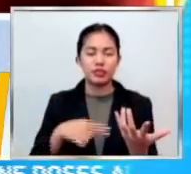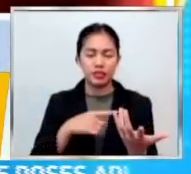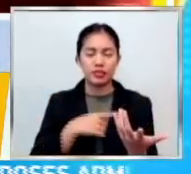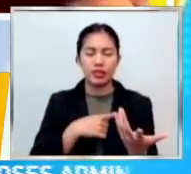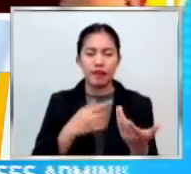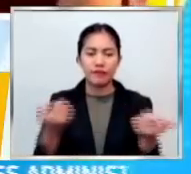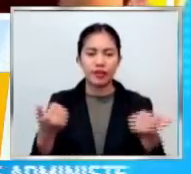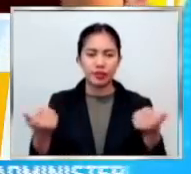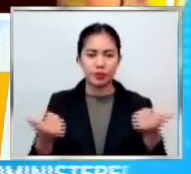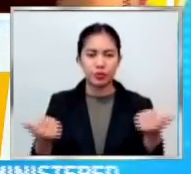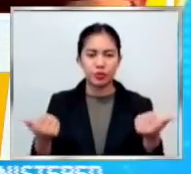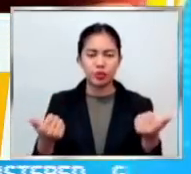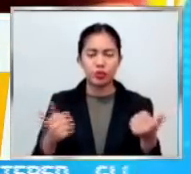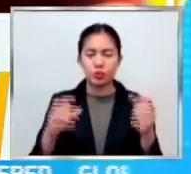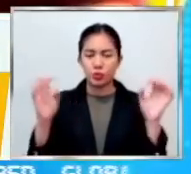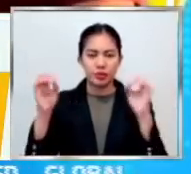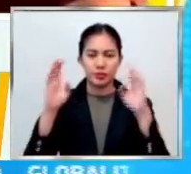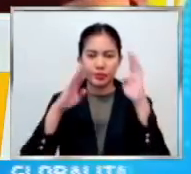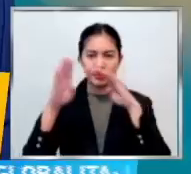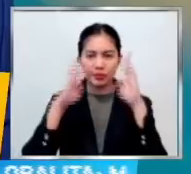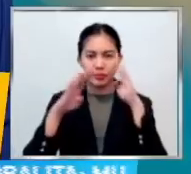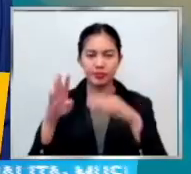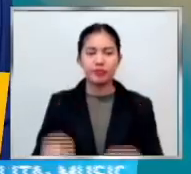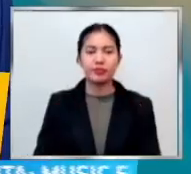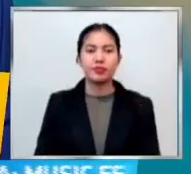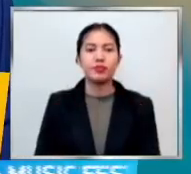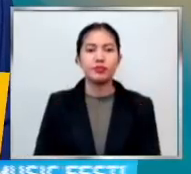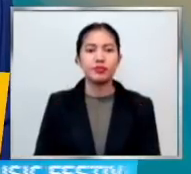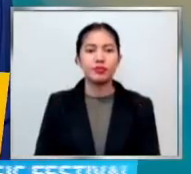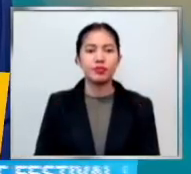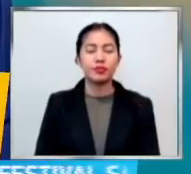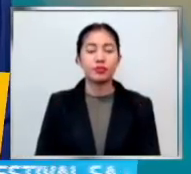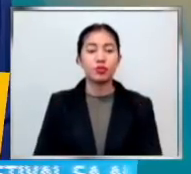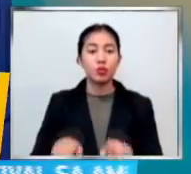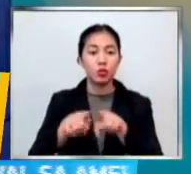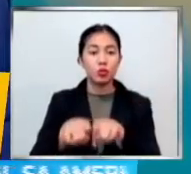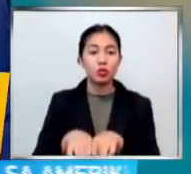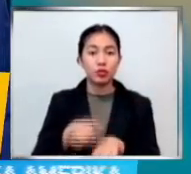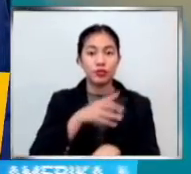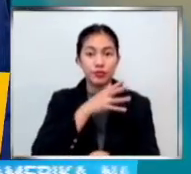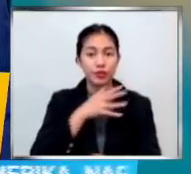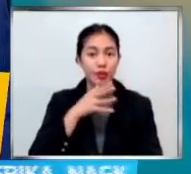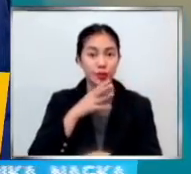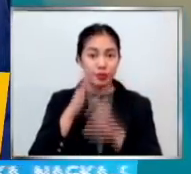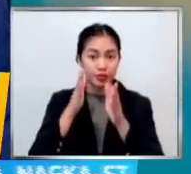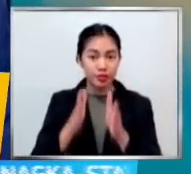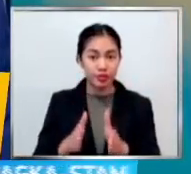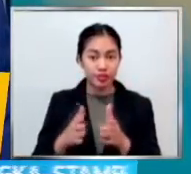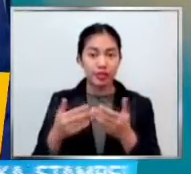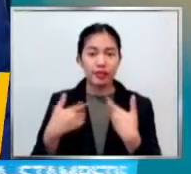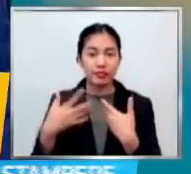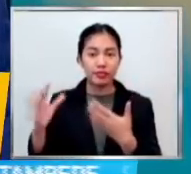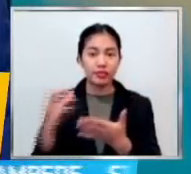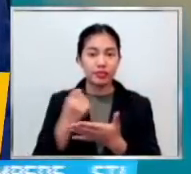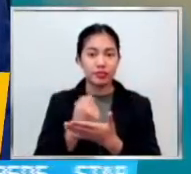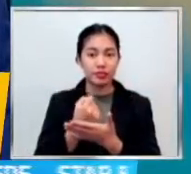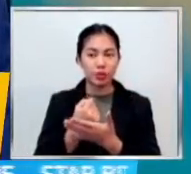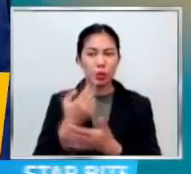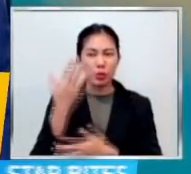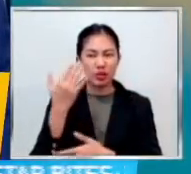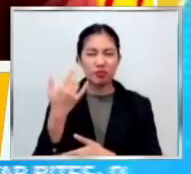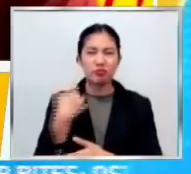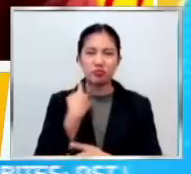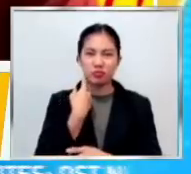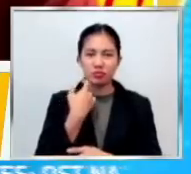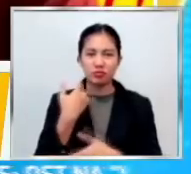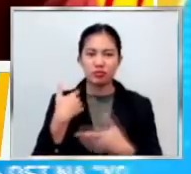problema, Rafi. Opo. Yung mga magsasaka po natin, nakakabawi na ba bunsod ng epekto ng mga nagdaang bagyo at yung mga